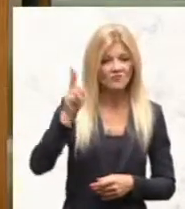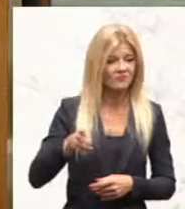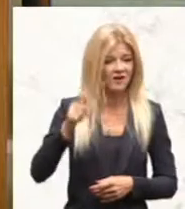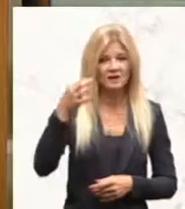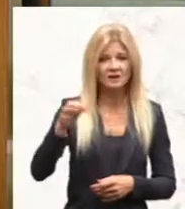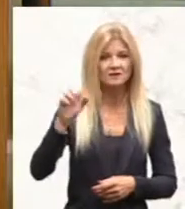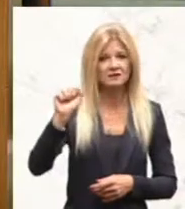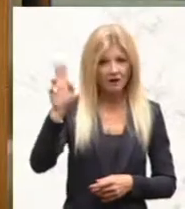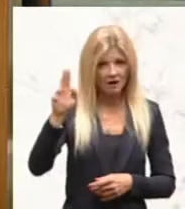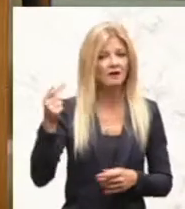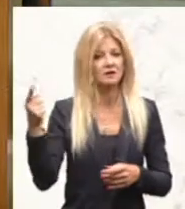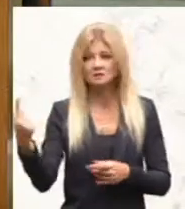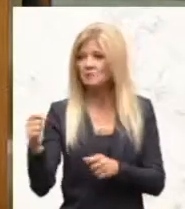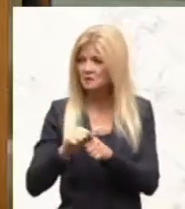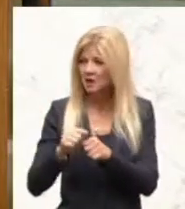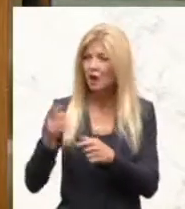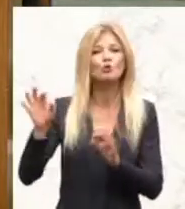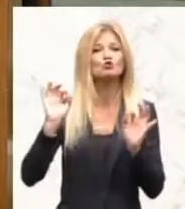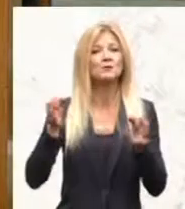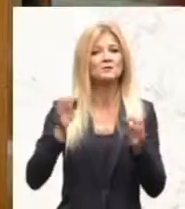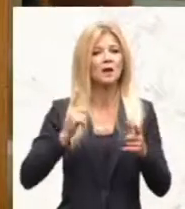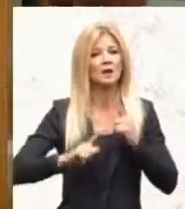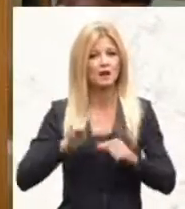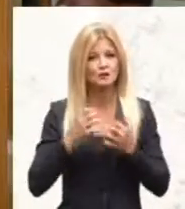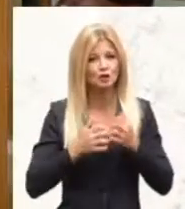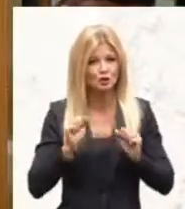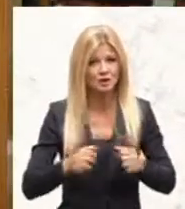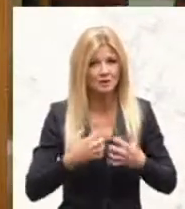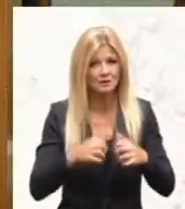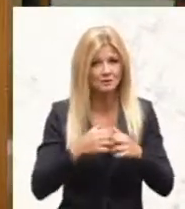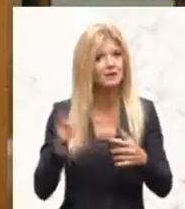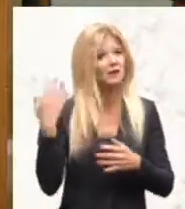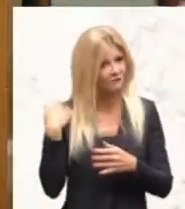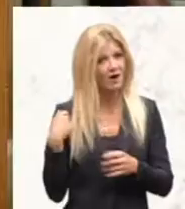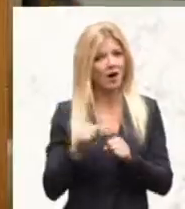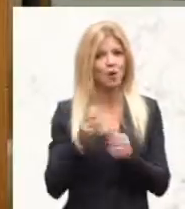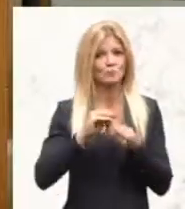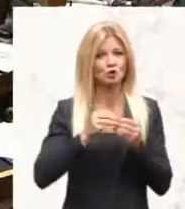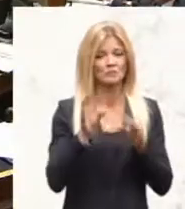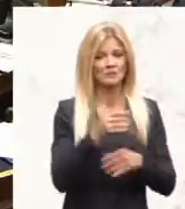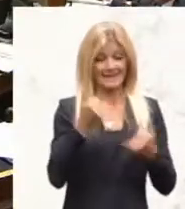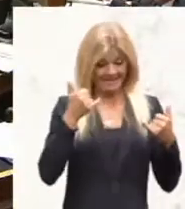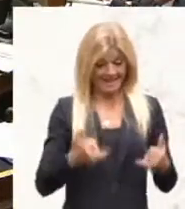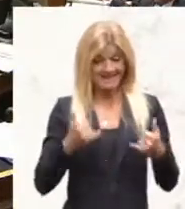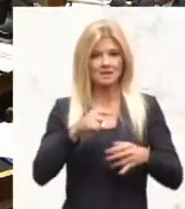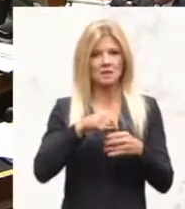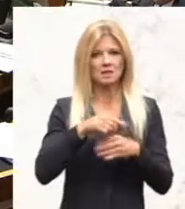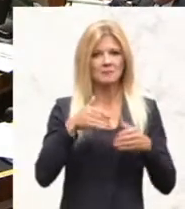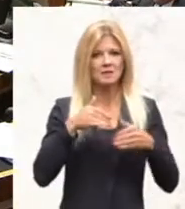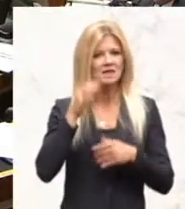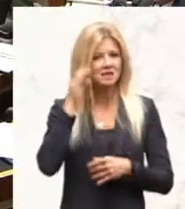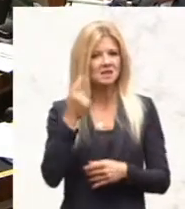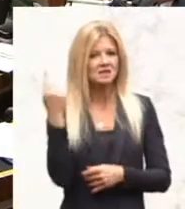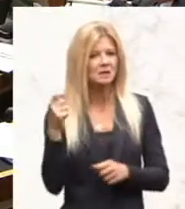eine spezielle Leidensgeschichte vielleicht erzählen. Ne? Bitte, die jetzige Innenministerin hat ja dann auch gesagt, es sind